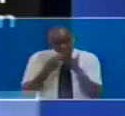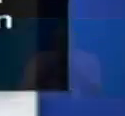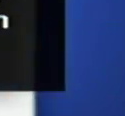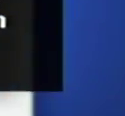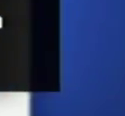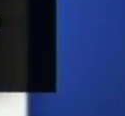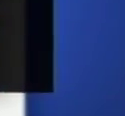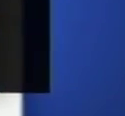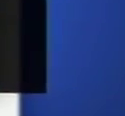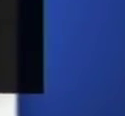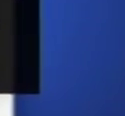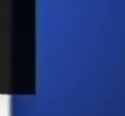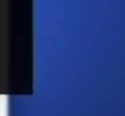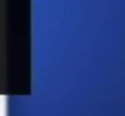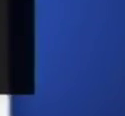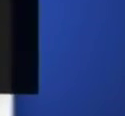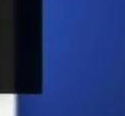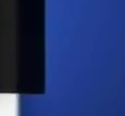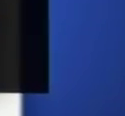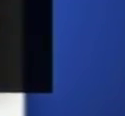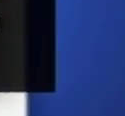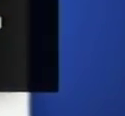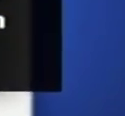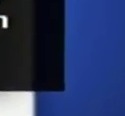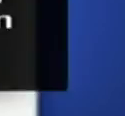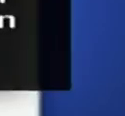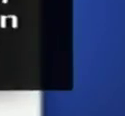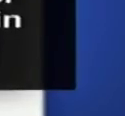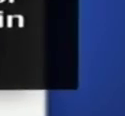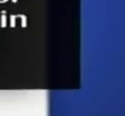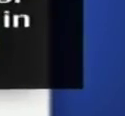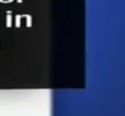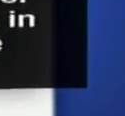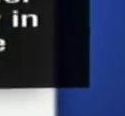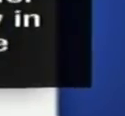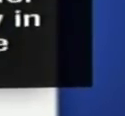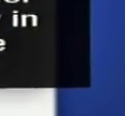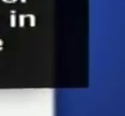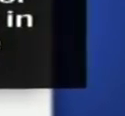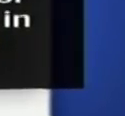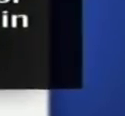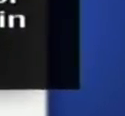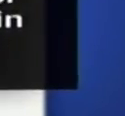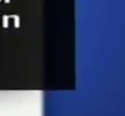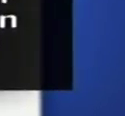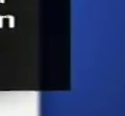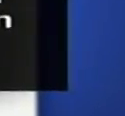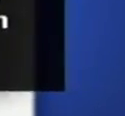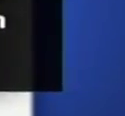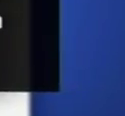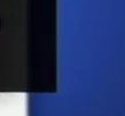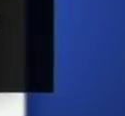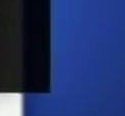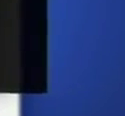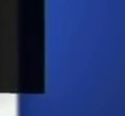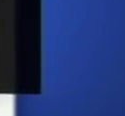huo ambao ungefanyika baada ya kupitisha kwa katiba mpya ulifaa kuwa katika ratiba ya mazungumzo ya leo, lakini vuta ni vute za